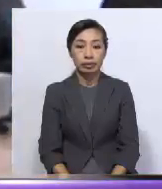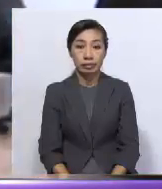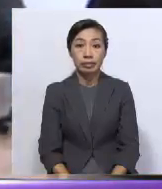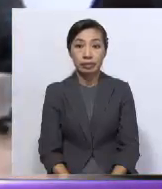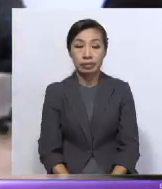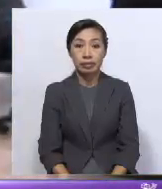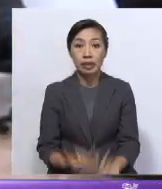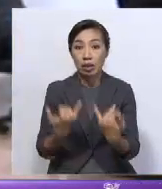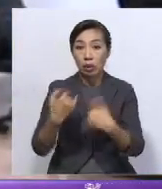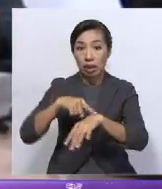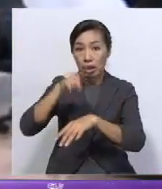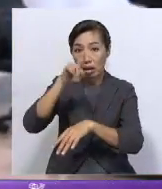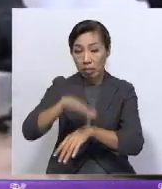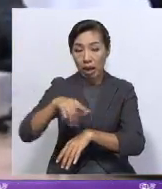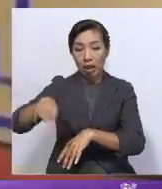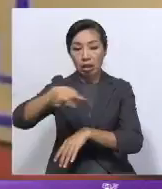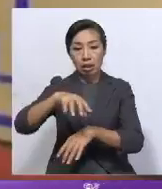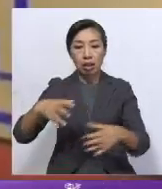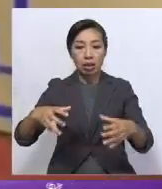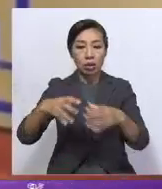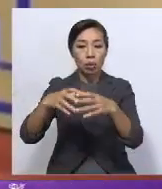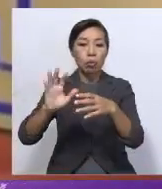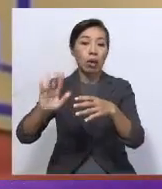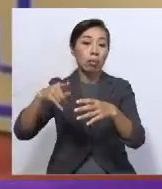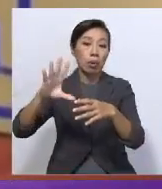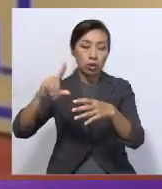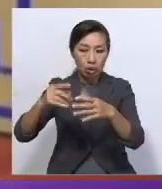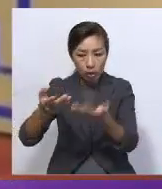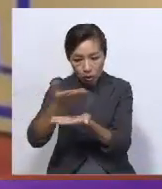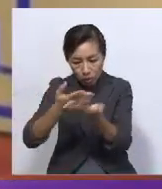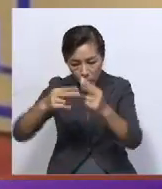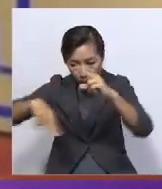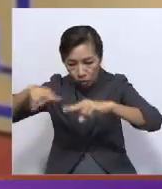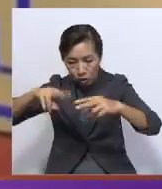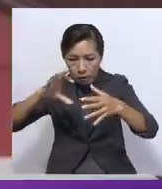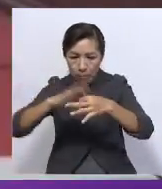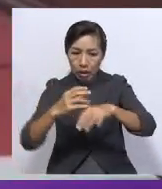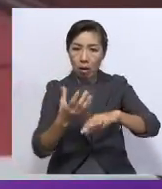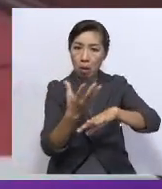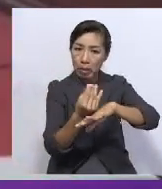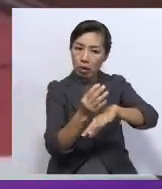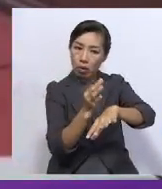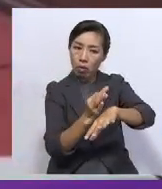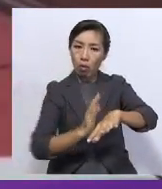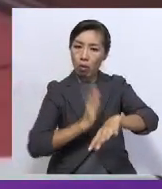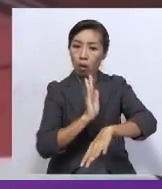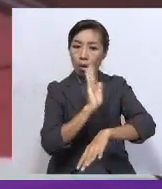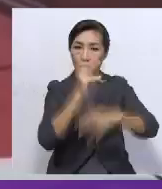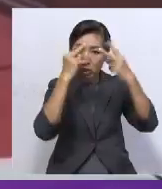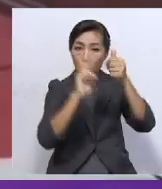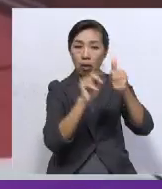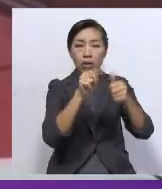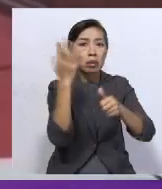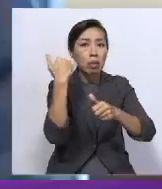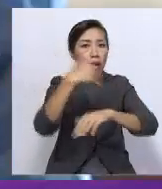สับซึ่งในช่วงบ่ายวันนี้นะครับทางคณะทำงานแสวงหาข้อเท็จจริงกรณีการครอบครองนาฬิกาหรูและแหวนของพลเอกประวิตรที่ไม่แจ้